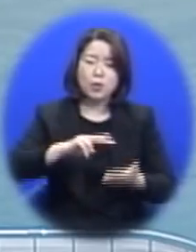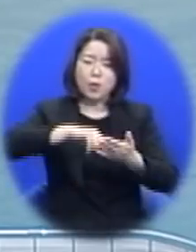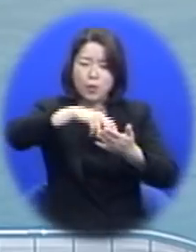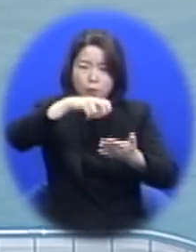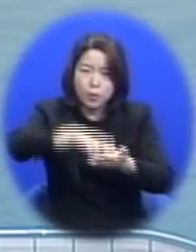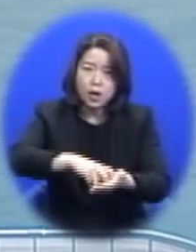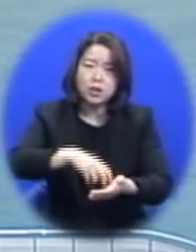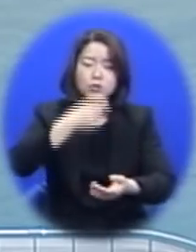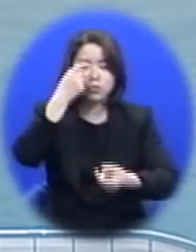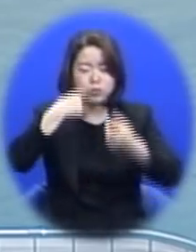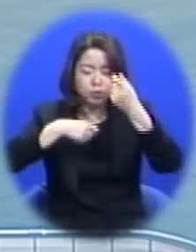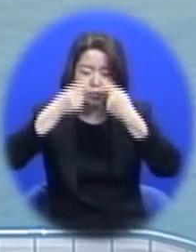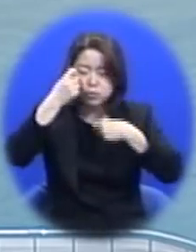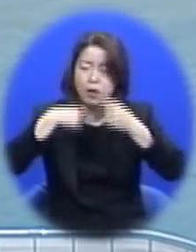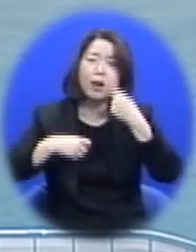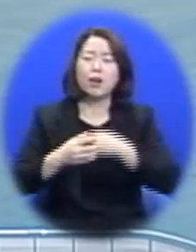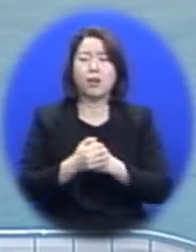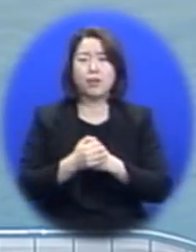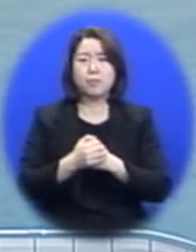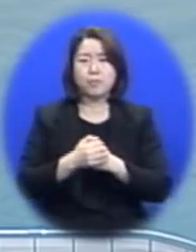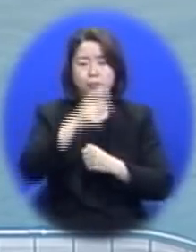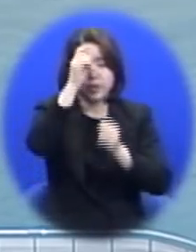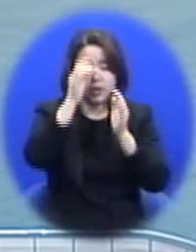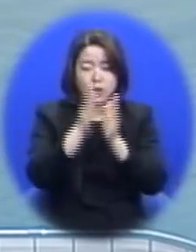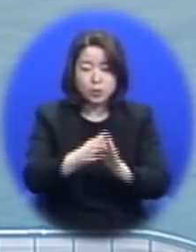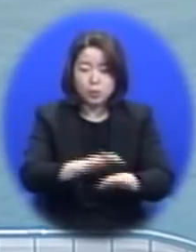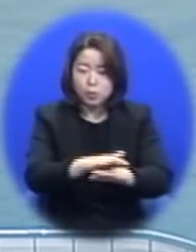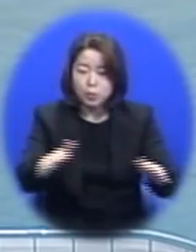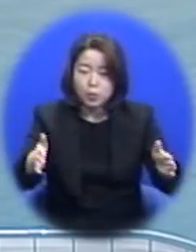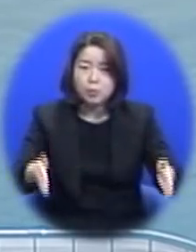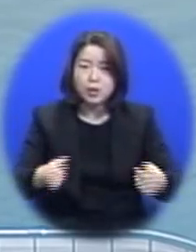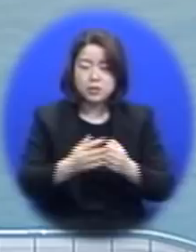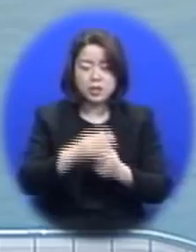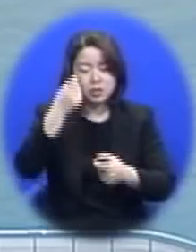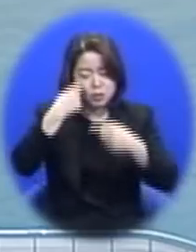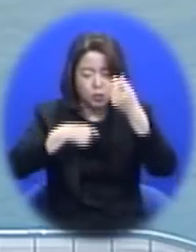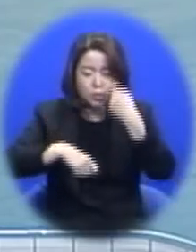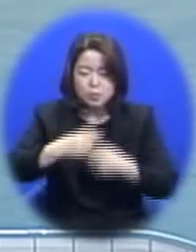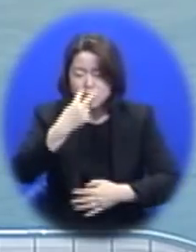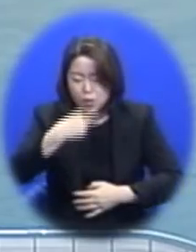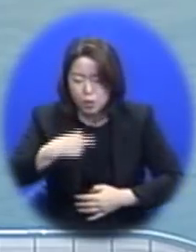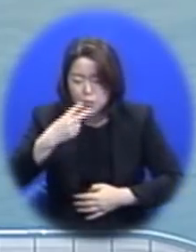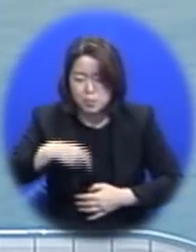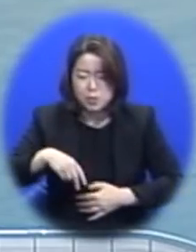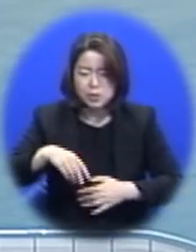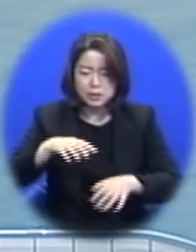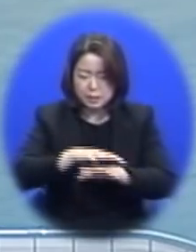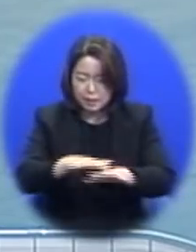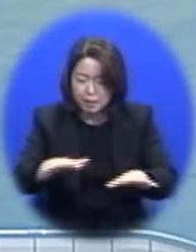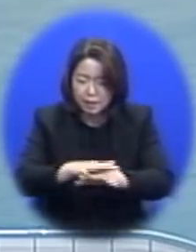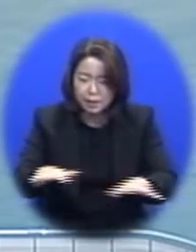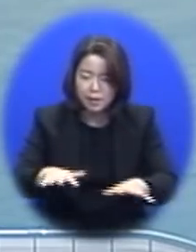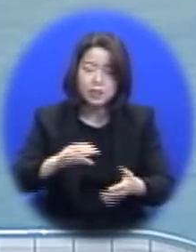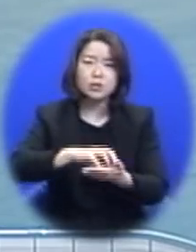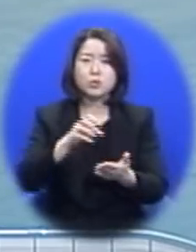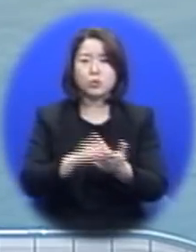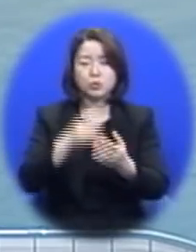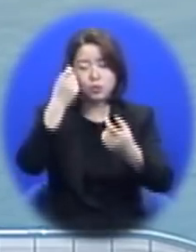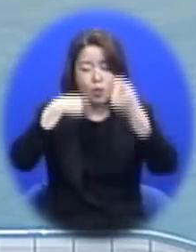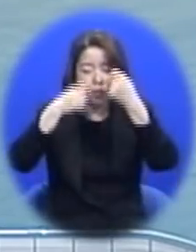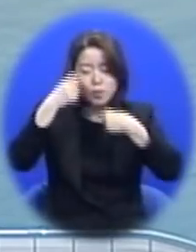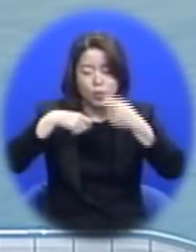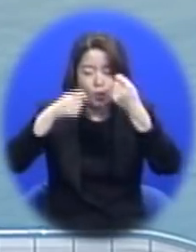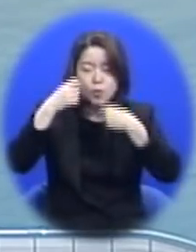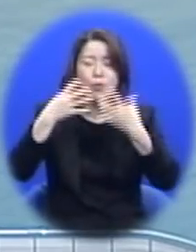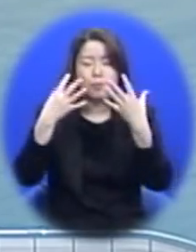울었어요. 기도 방석이 눈물 콧물로 다 젖을 정도로 그렇게 울었어요. 그런데